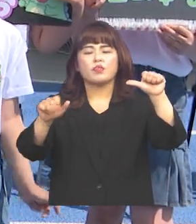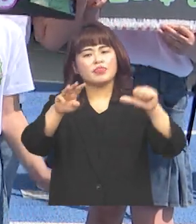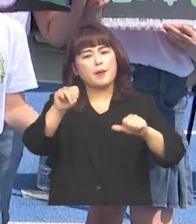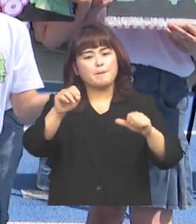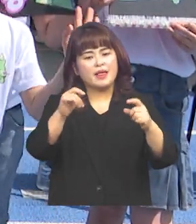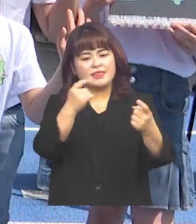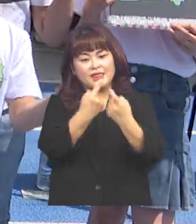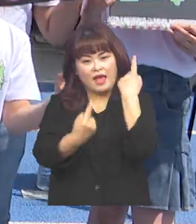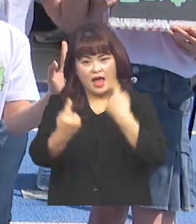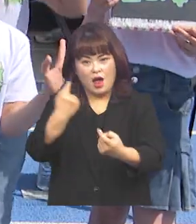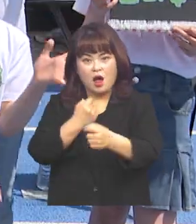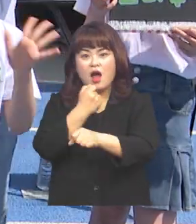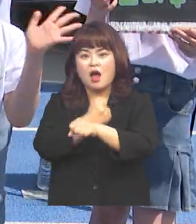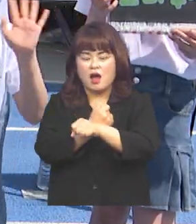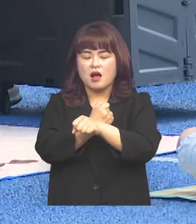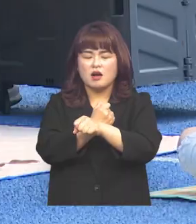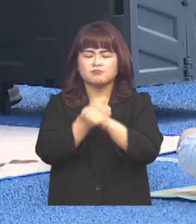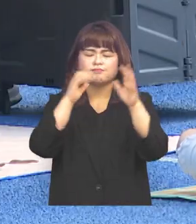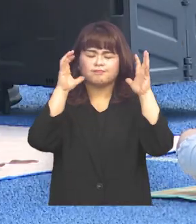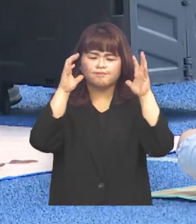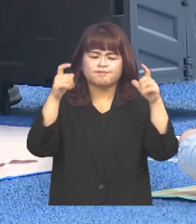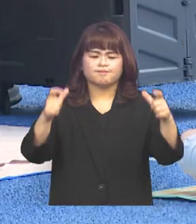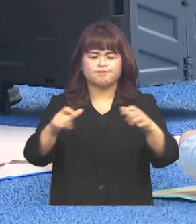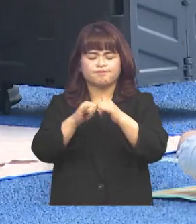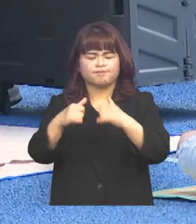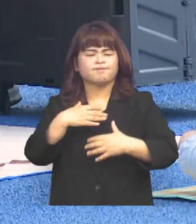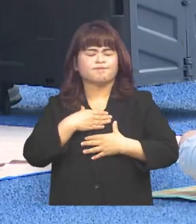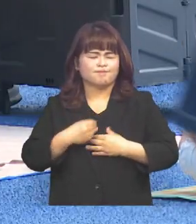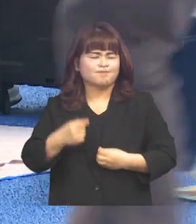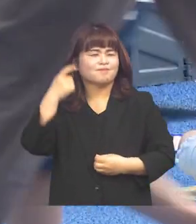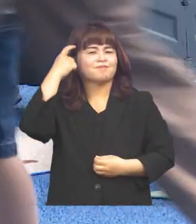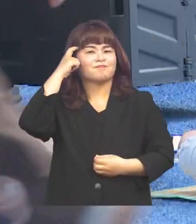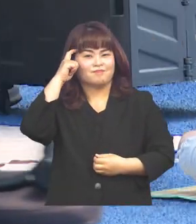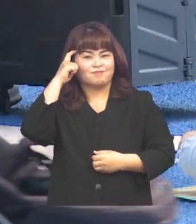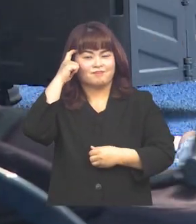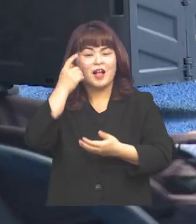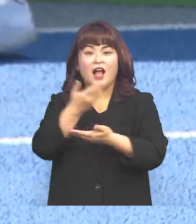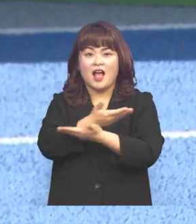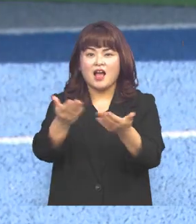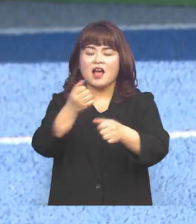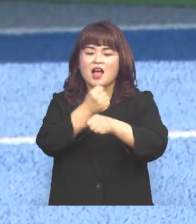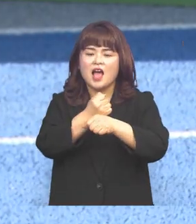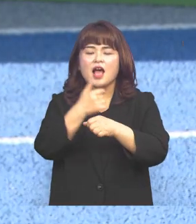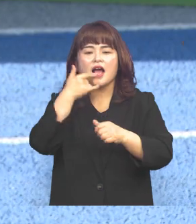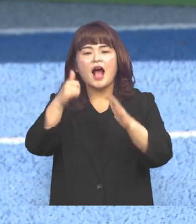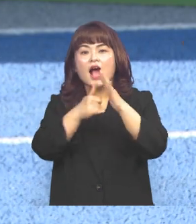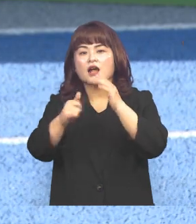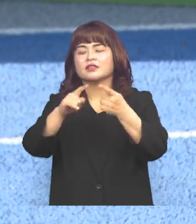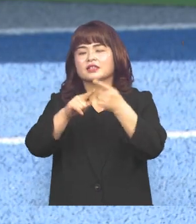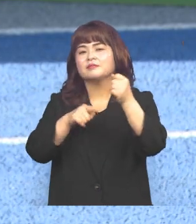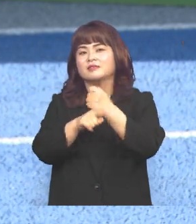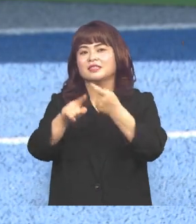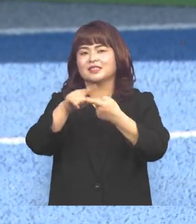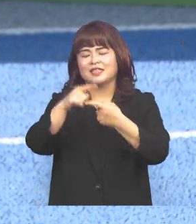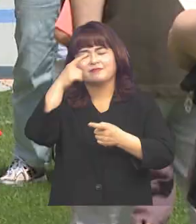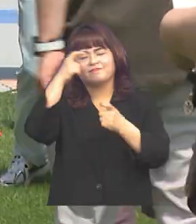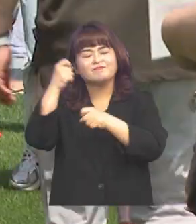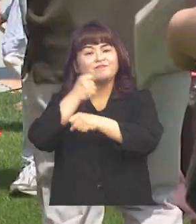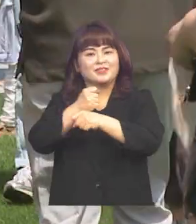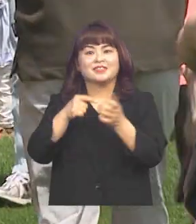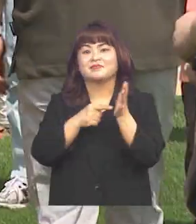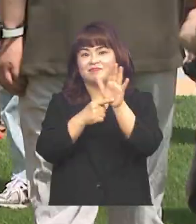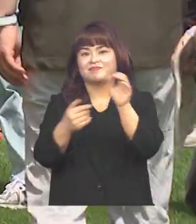명이 다녀간 어린이날 행사는 시민과 아이들에게 즐거운 기억을 선사하며 가족의 의미를 담은 특별한